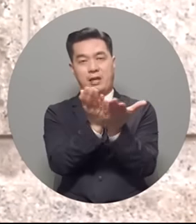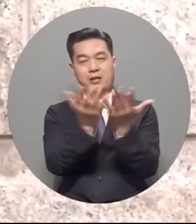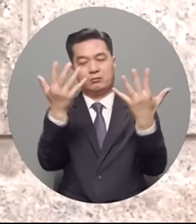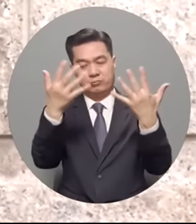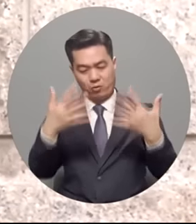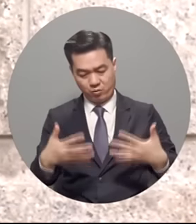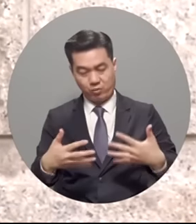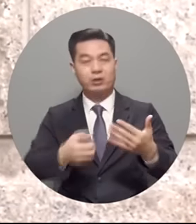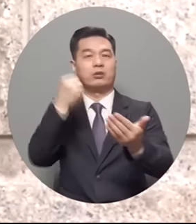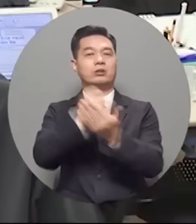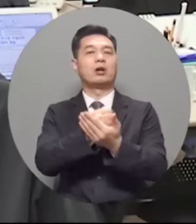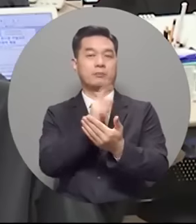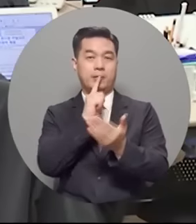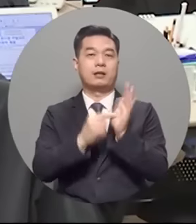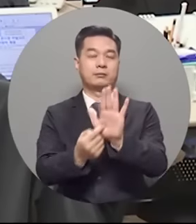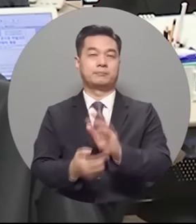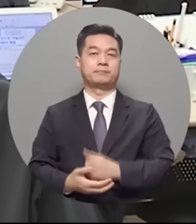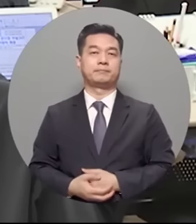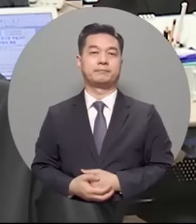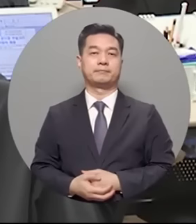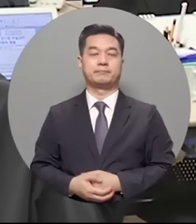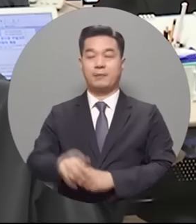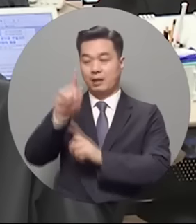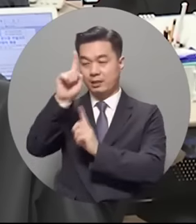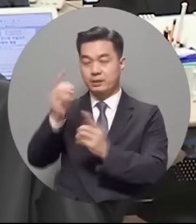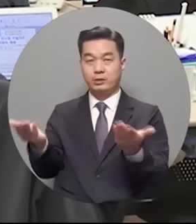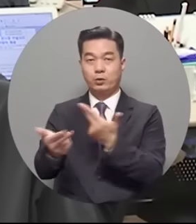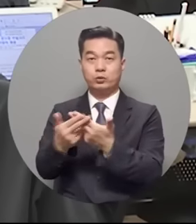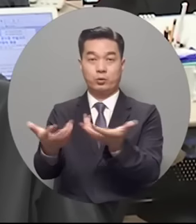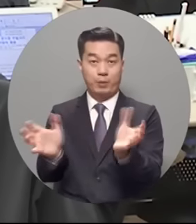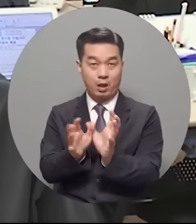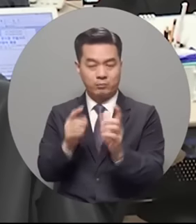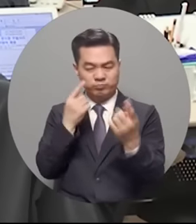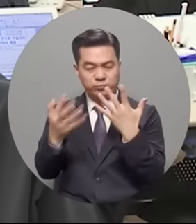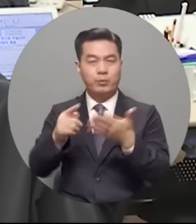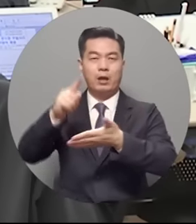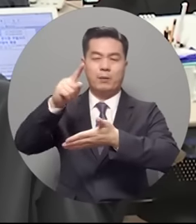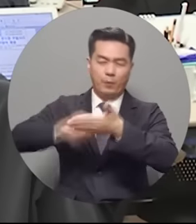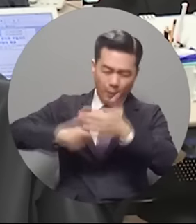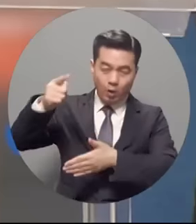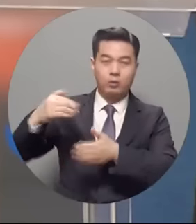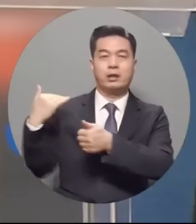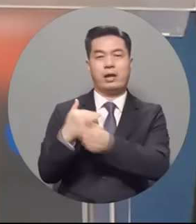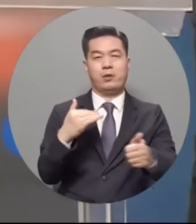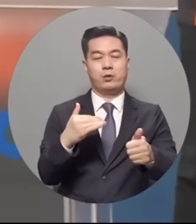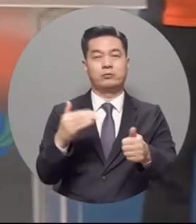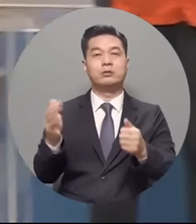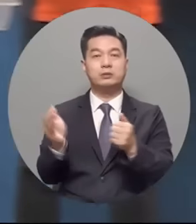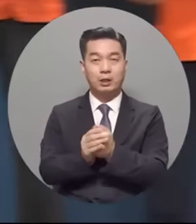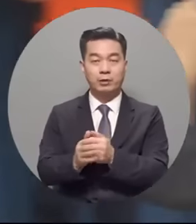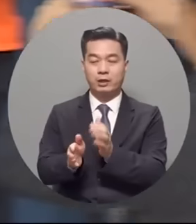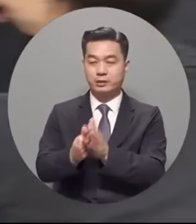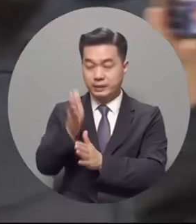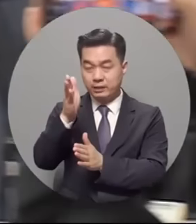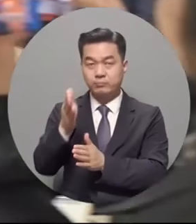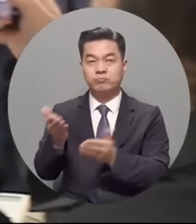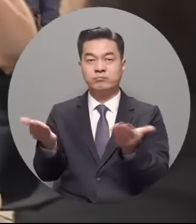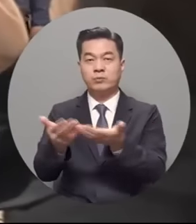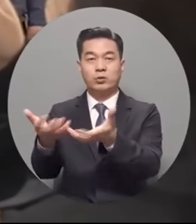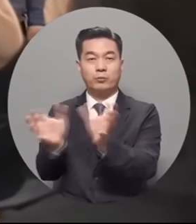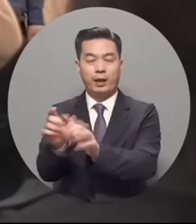결정됐다고 밝혔습니다. 이 씨와 노조 측은 분명한 보복성 해고라며 시와 노동부에 감사와 특별